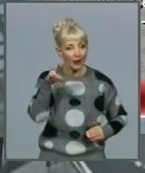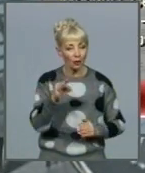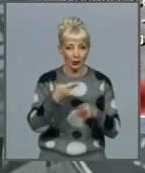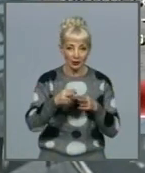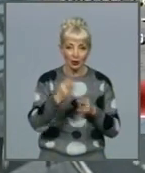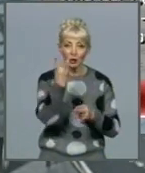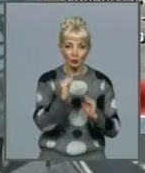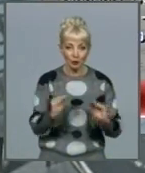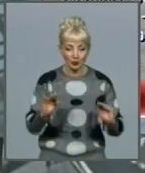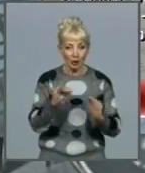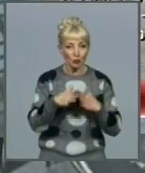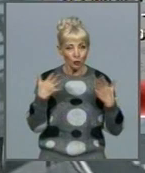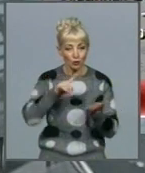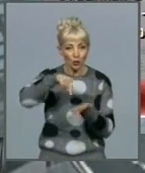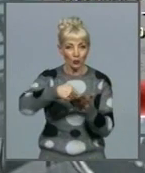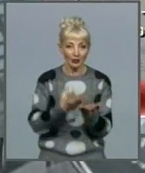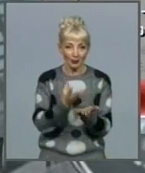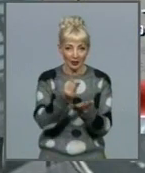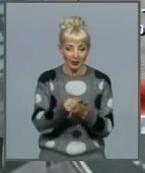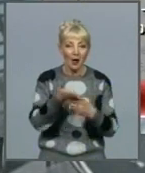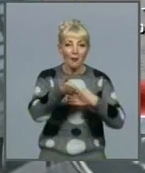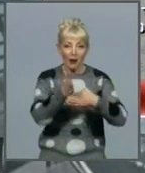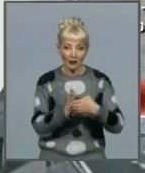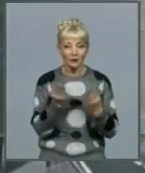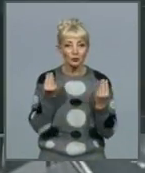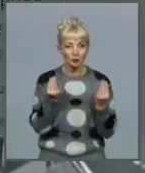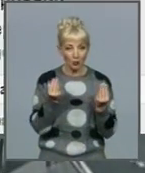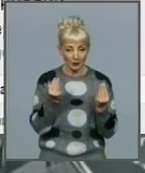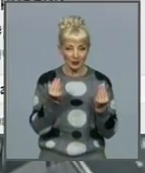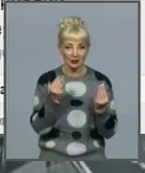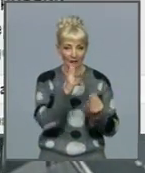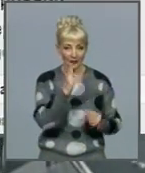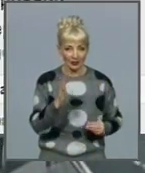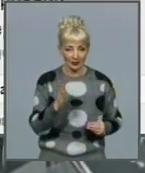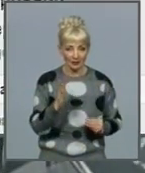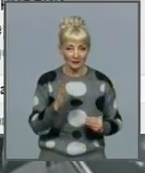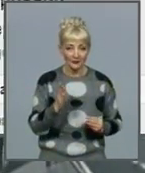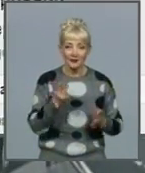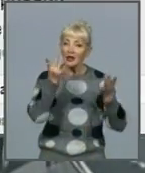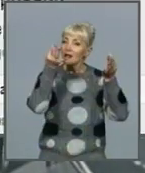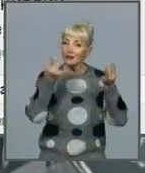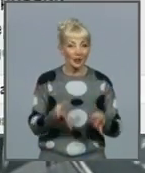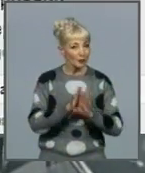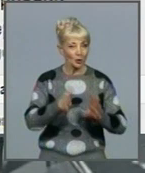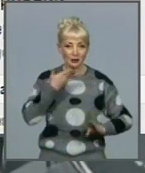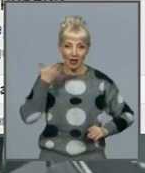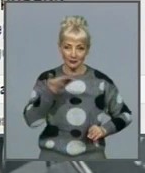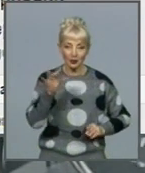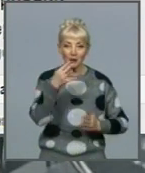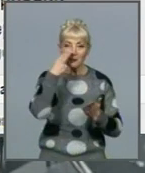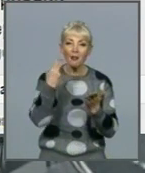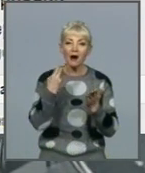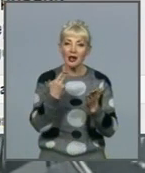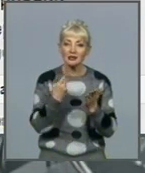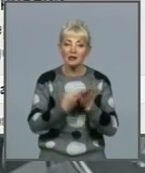город оплачивает половину стоимости жилья. Не просто відзвітувати, а й показати стратегію. Саме